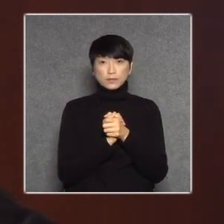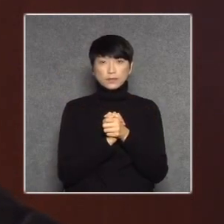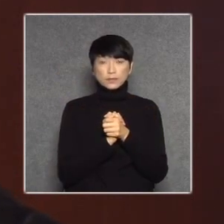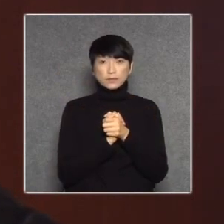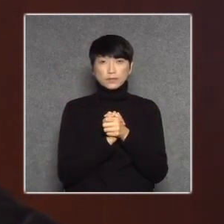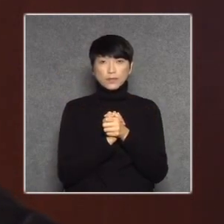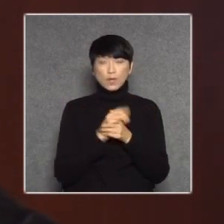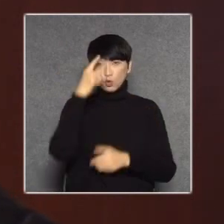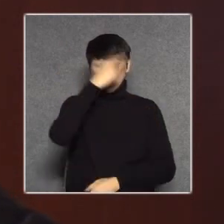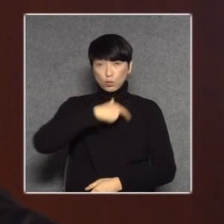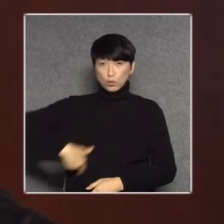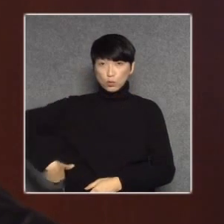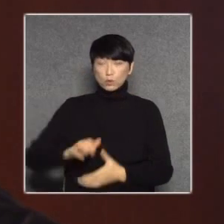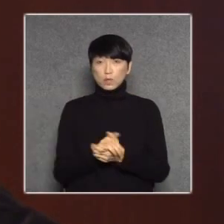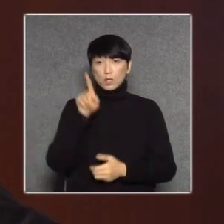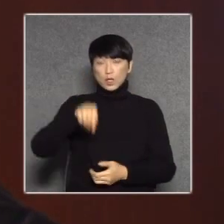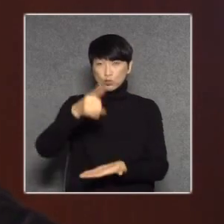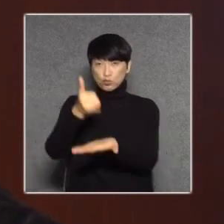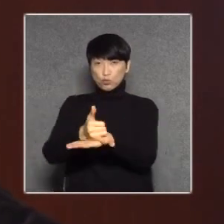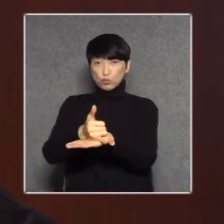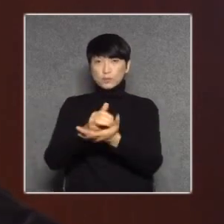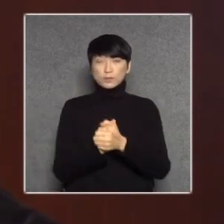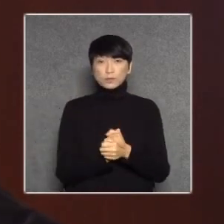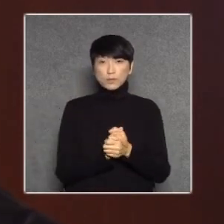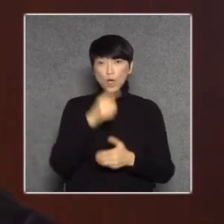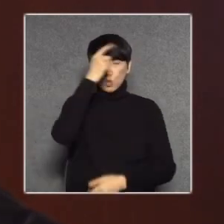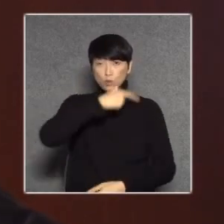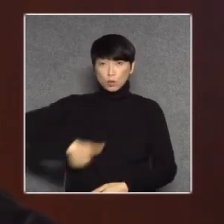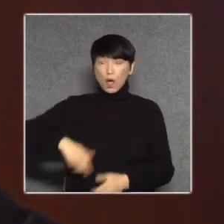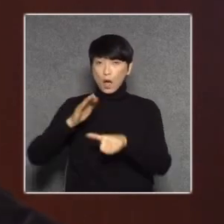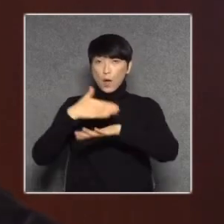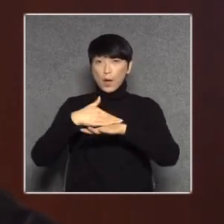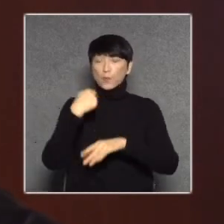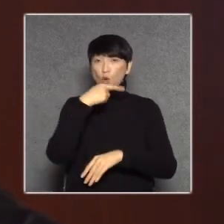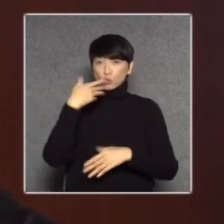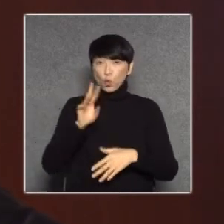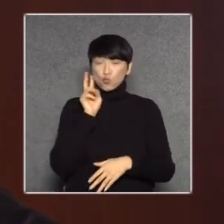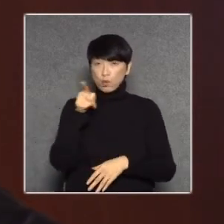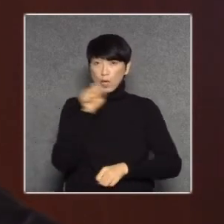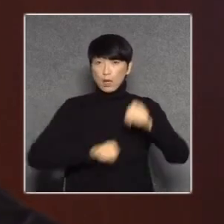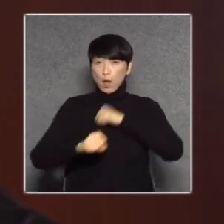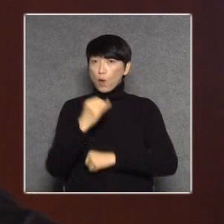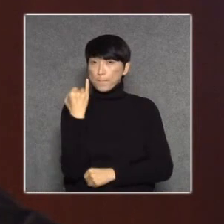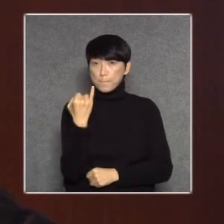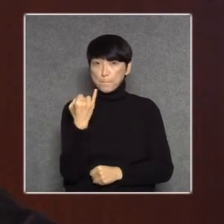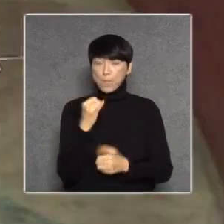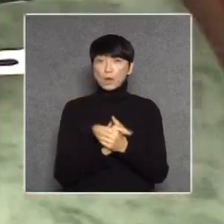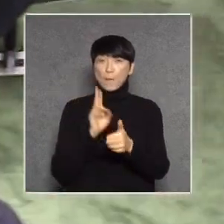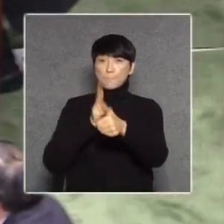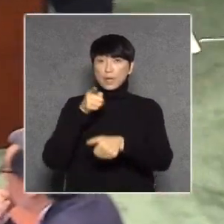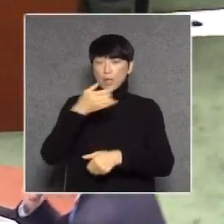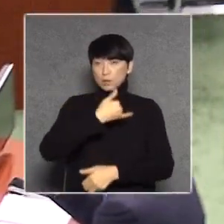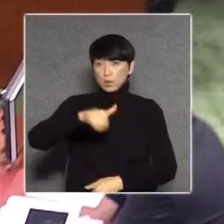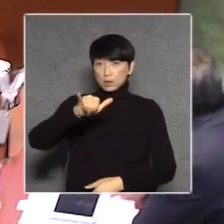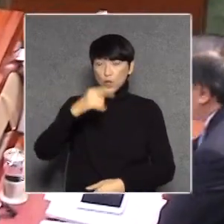阿梁國雄議員，請你立即返回座位。梁國雄議員，我啱講完，如果你行為極不檢點咧，我唯有命令你離開會議廳。